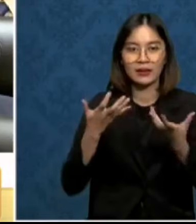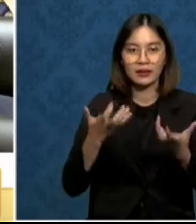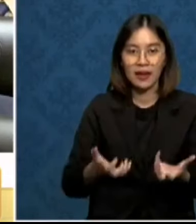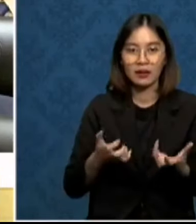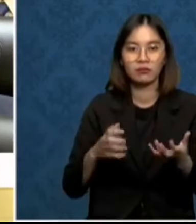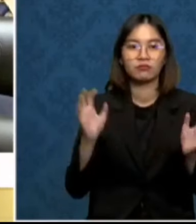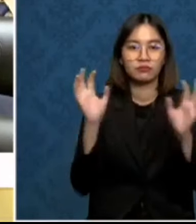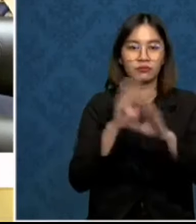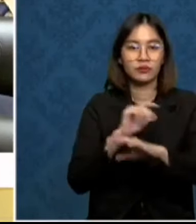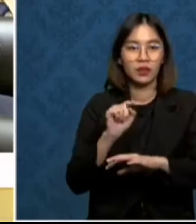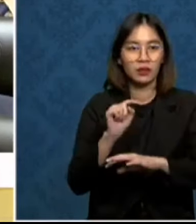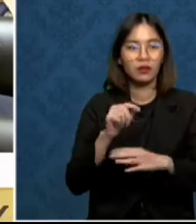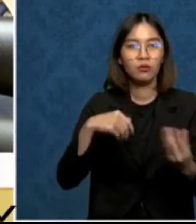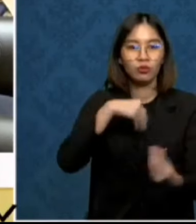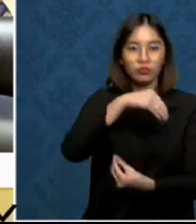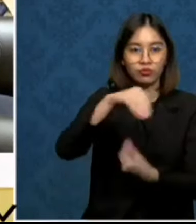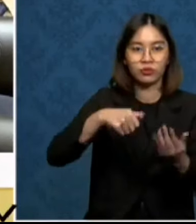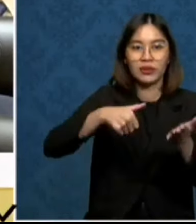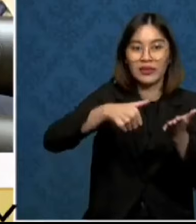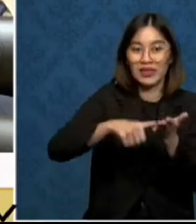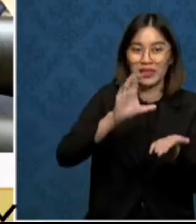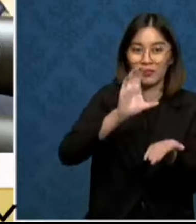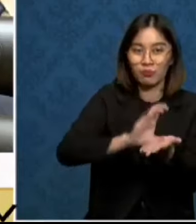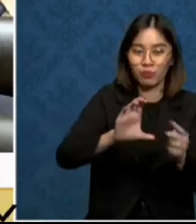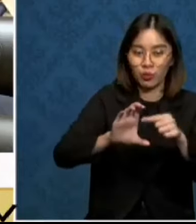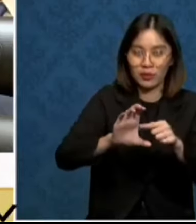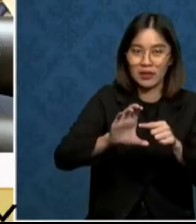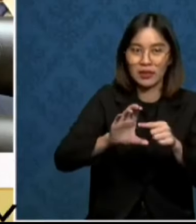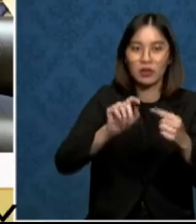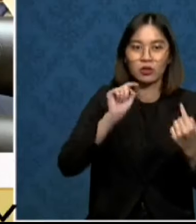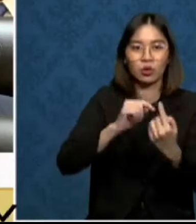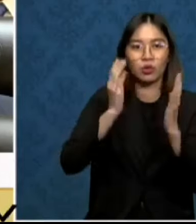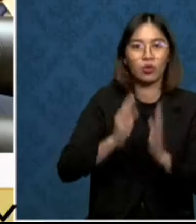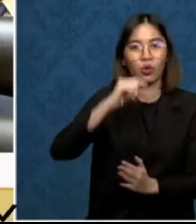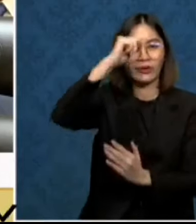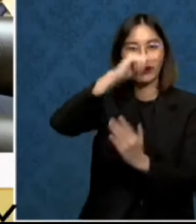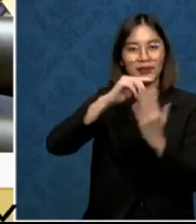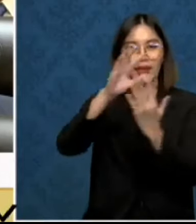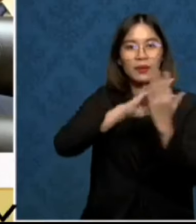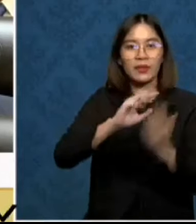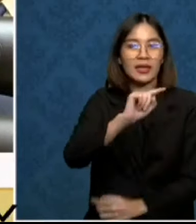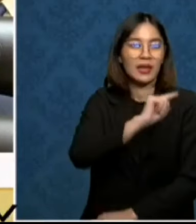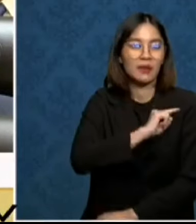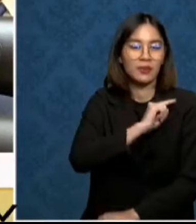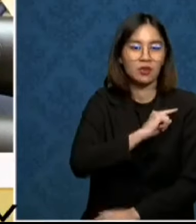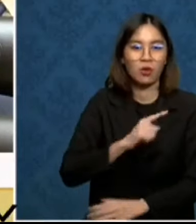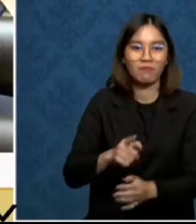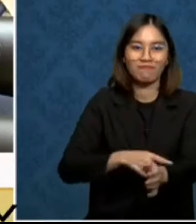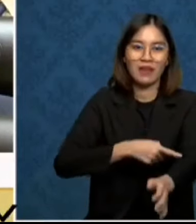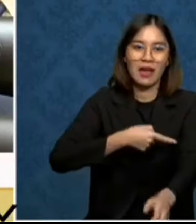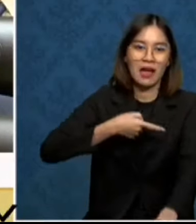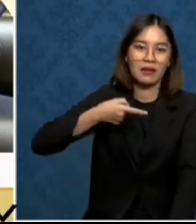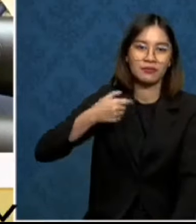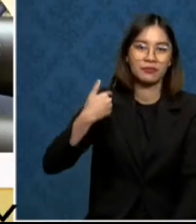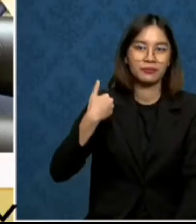แต่เป็นพายุหมุนที่หมุนเอาหนี้ก้อนโตมาให้คนไทยต้องชดใช้ไปอีกนานเท่า